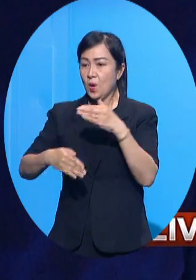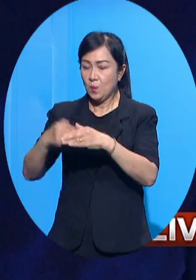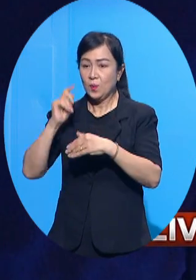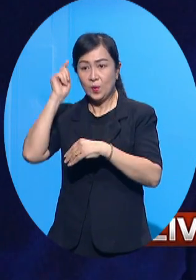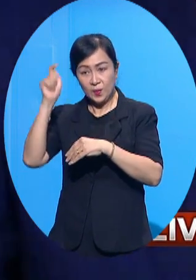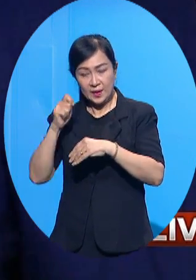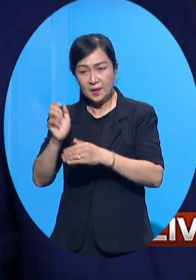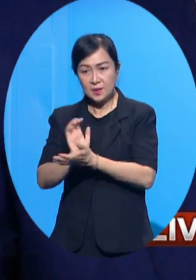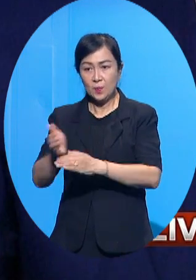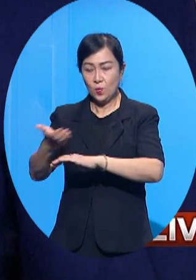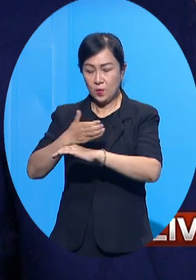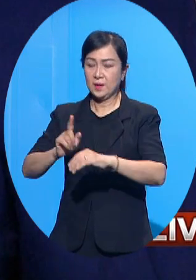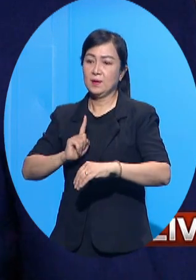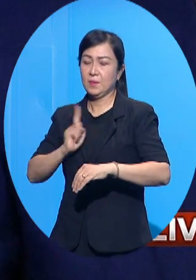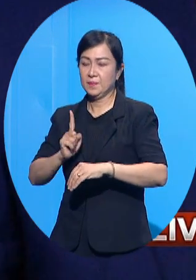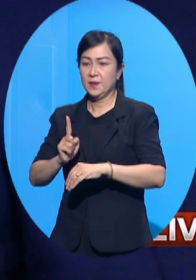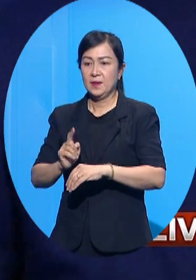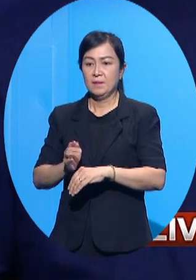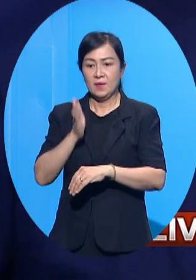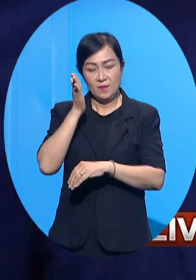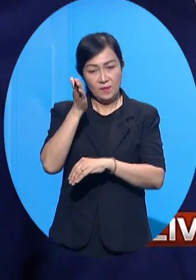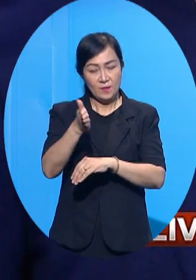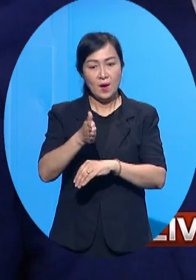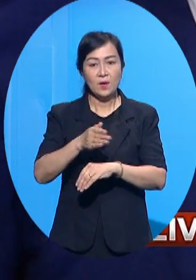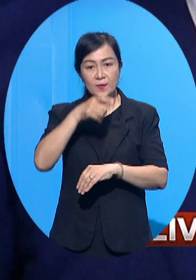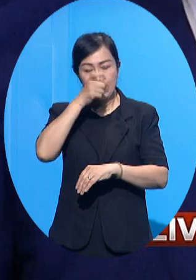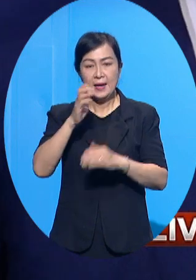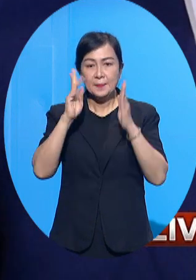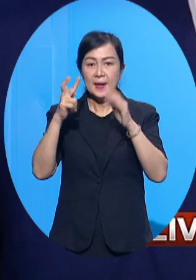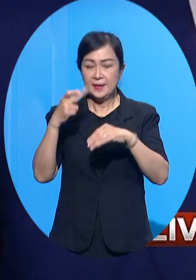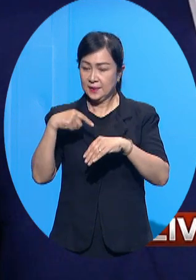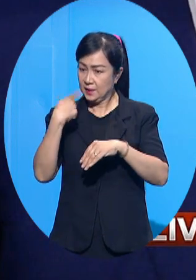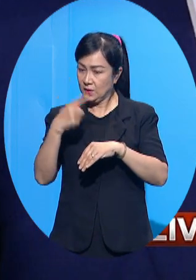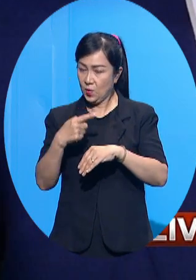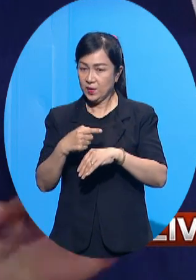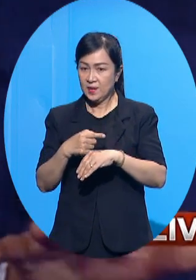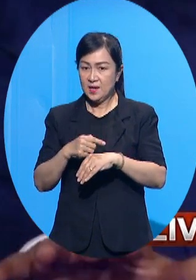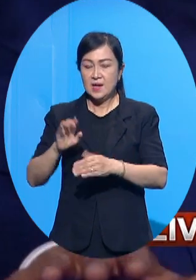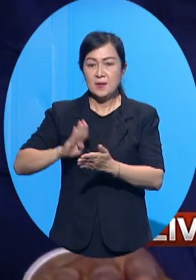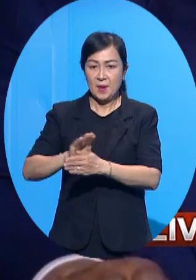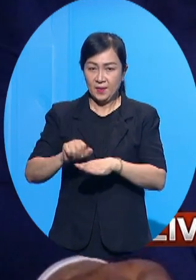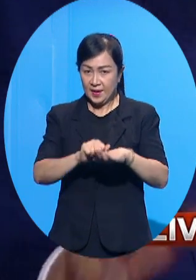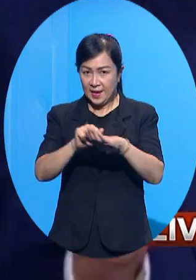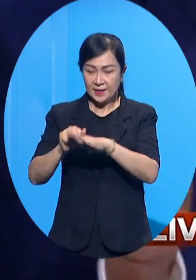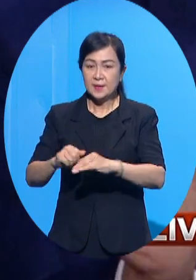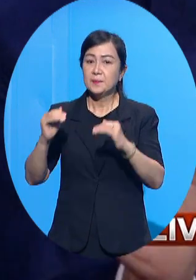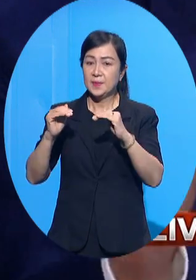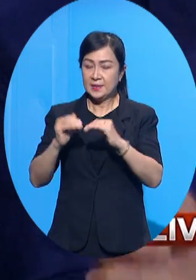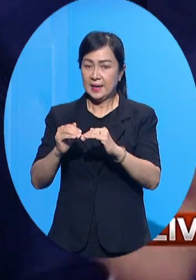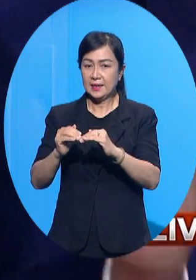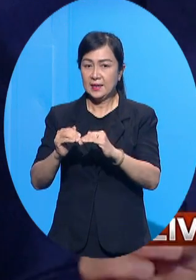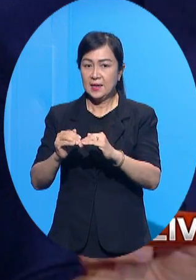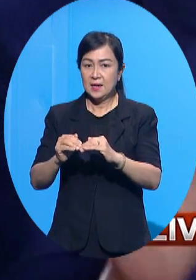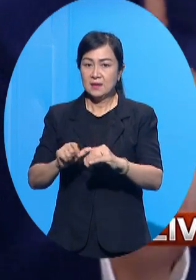Ukraina như một quốc gia độc lập và nhắm vào đối thủ bà haris cũng nhấn mạnh việc phải đảm bảo an ninh quyền bình đẳng và